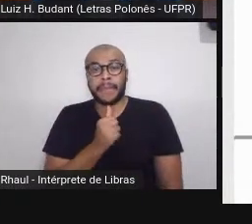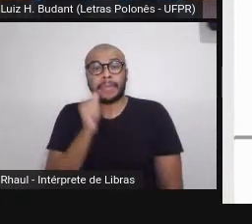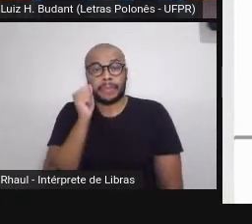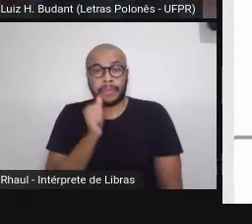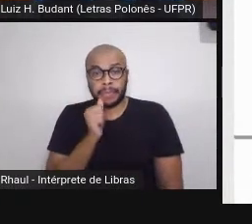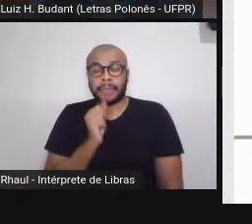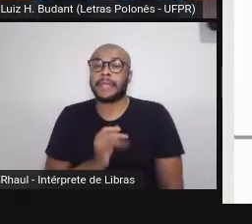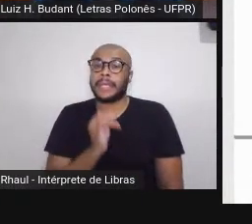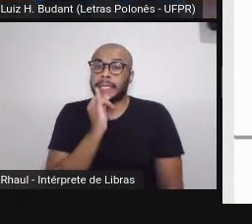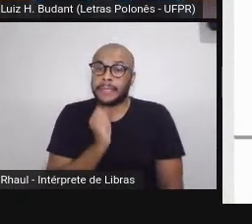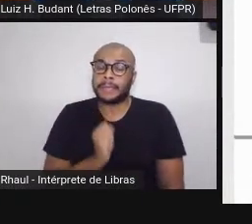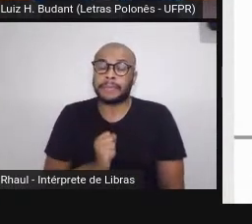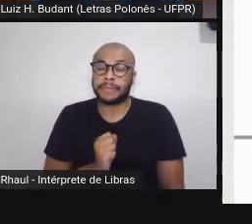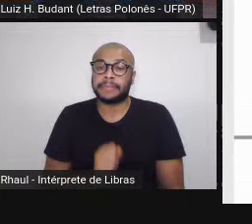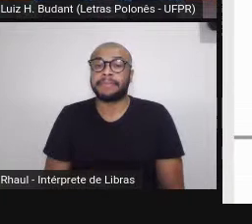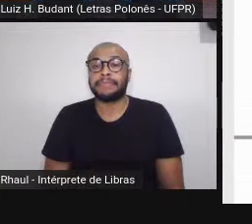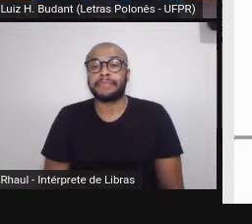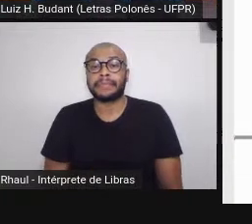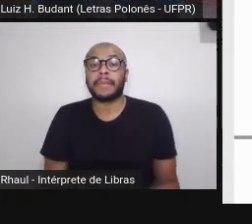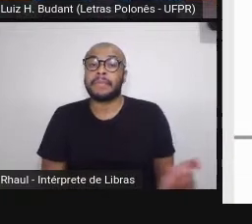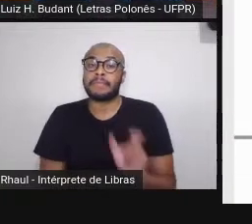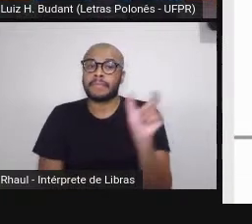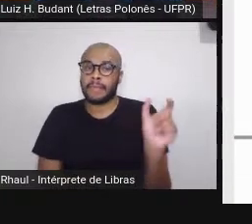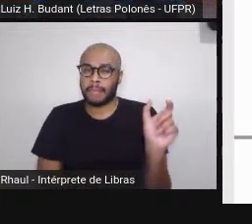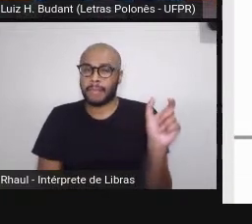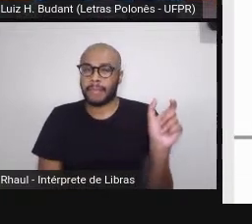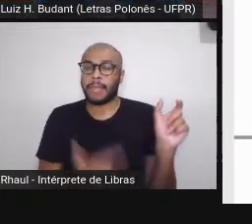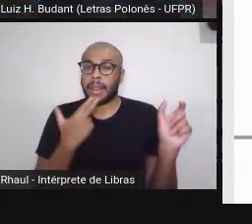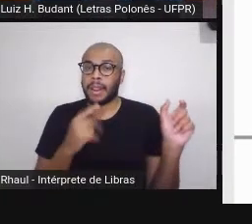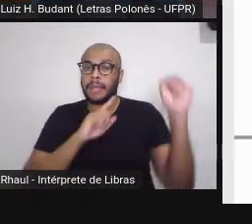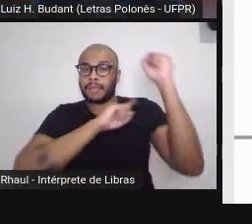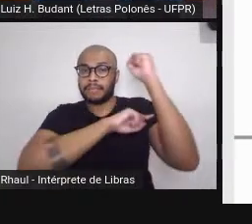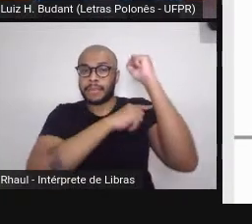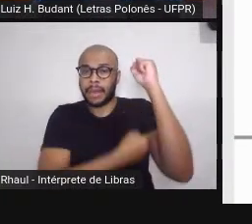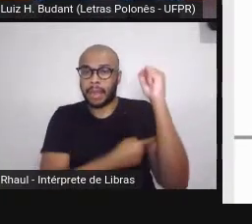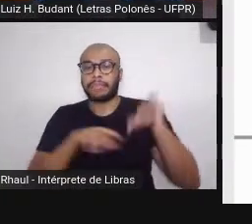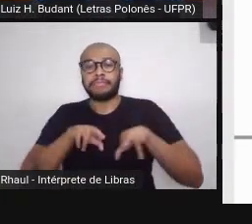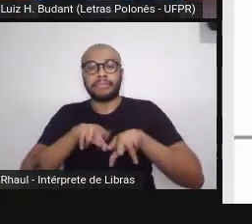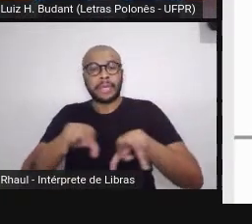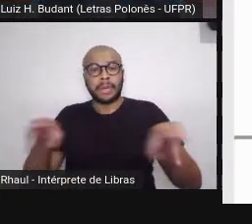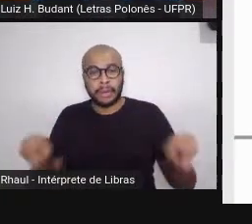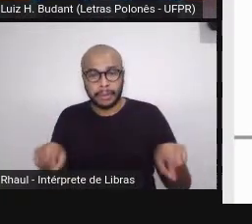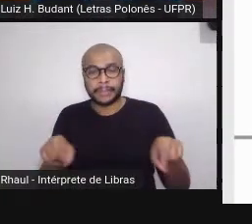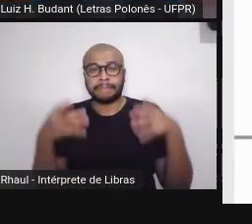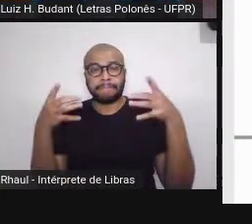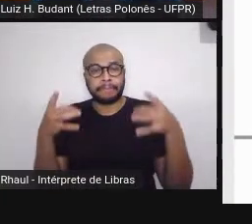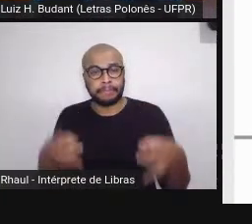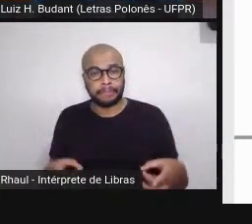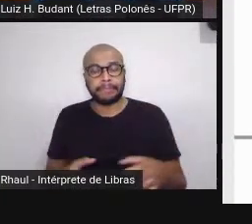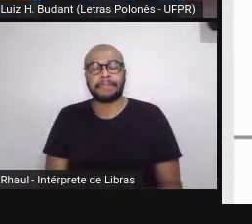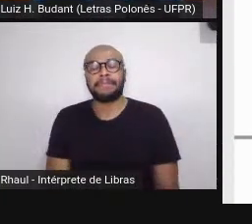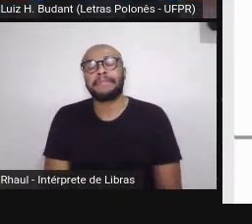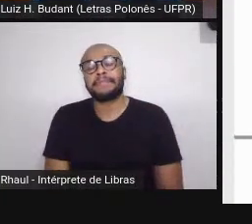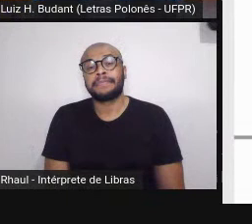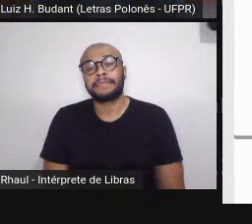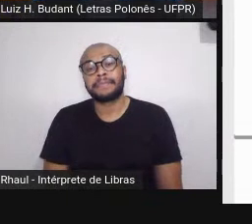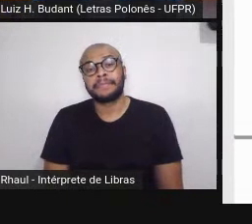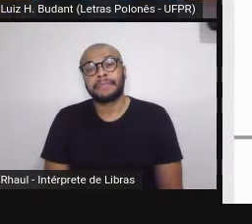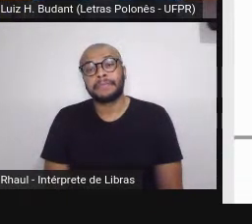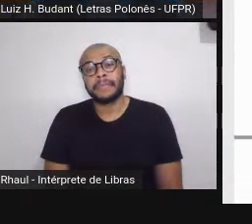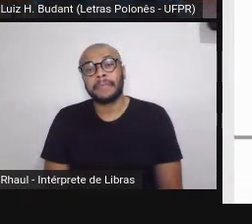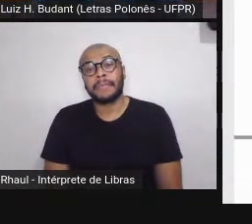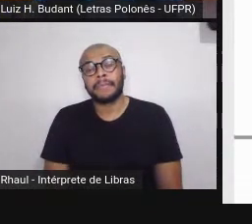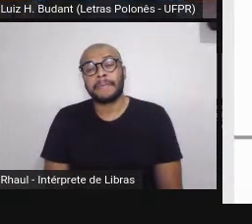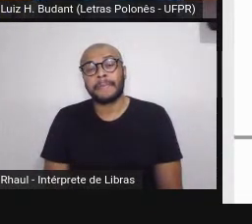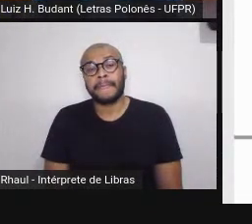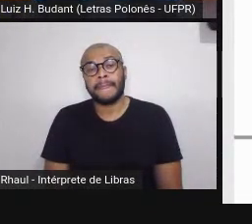exemplo Wojciechowski, que vai se declinar como Niebieski, como Niski, como Wąski, e Wojciechowska, que vai se